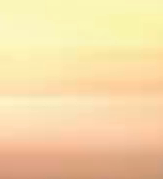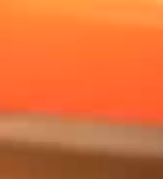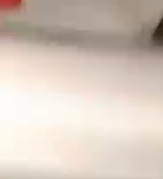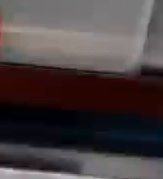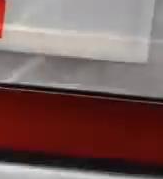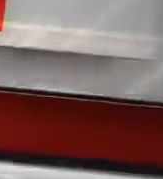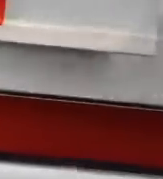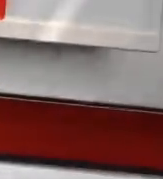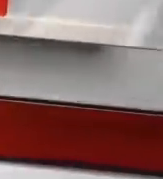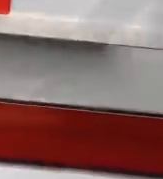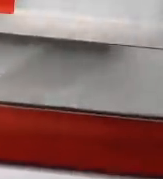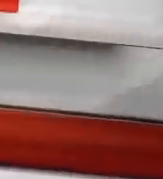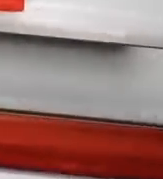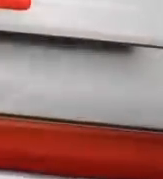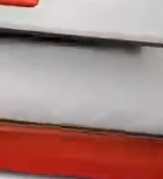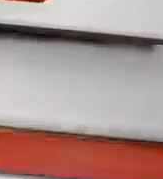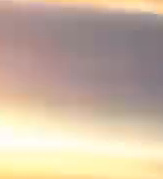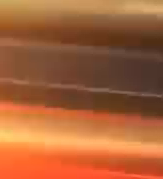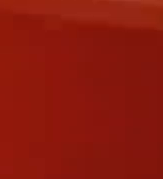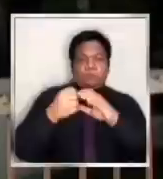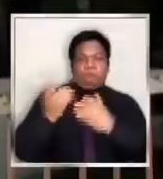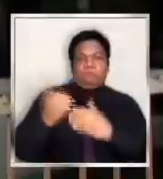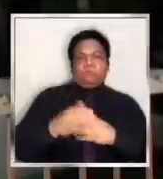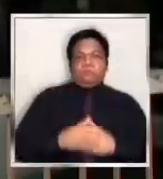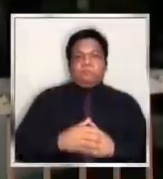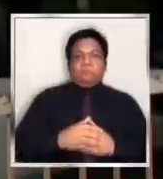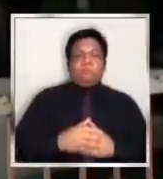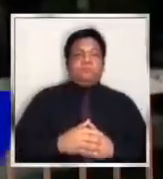si Salima Refran. Salima!